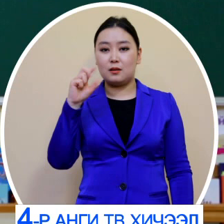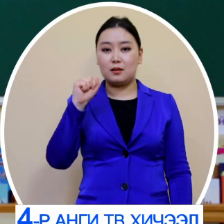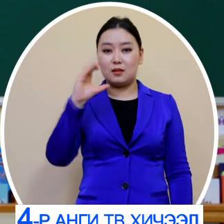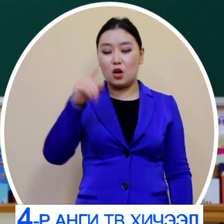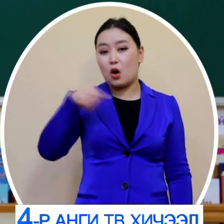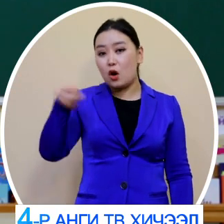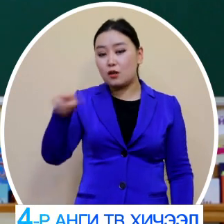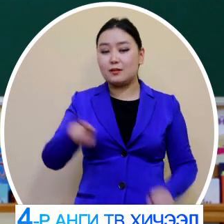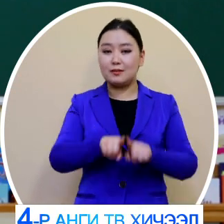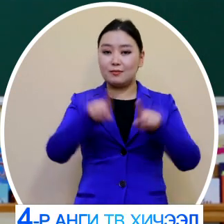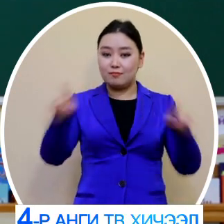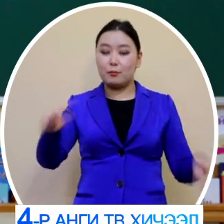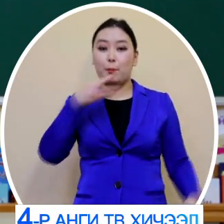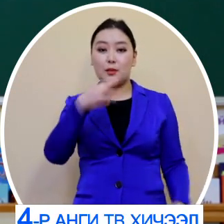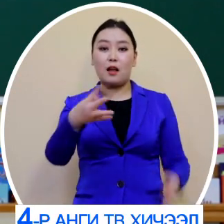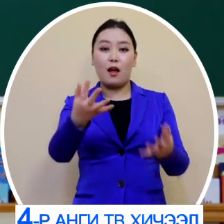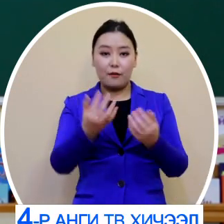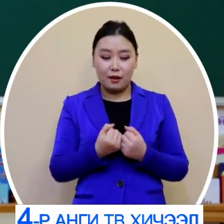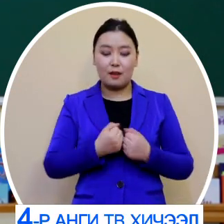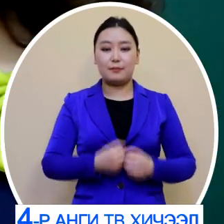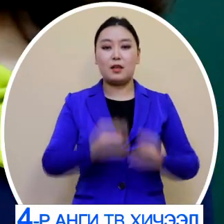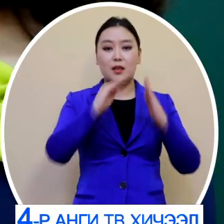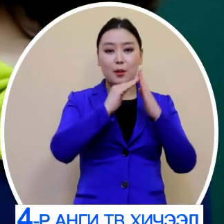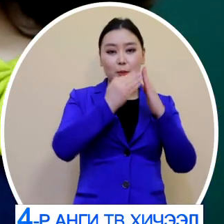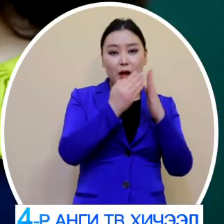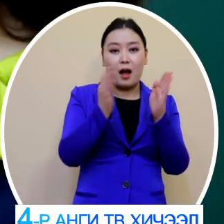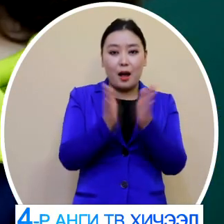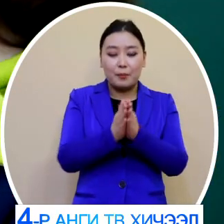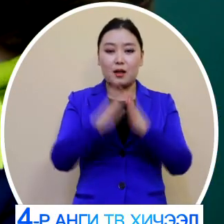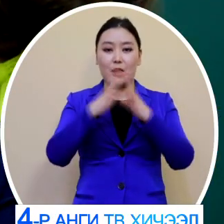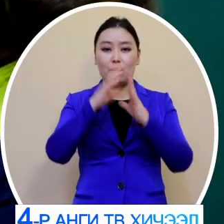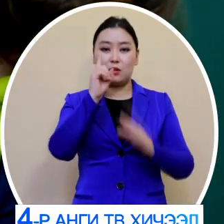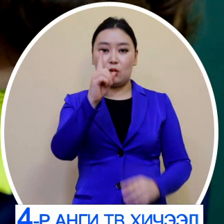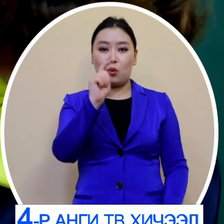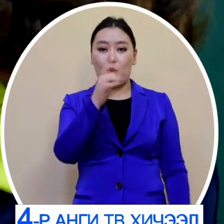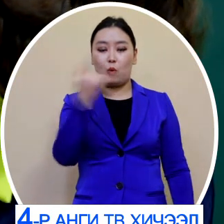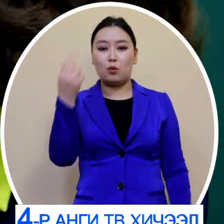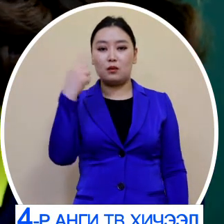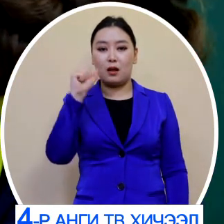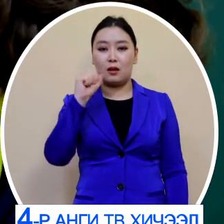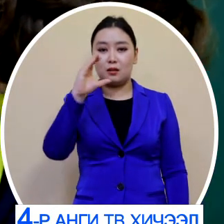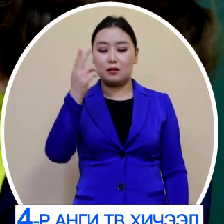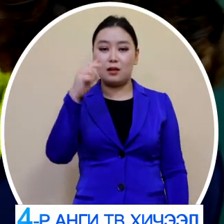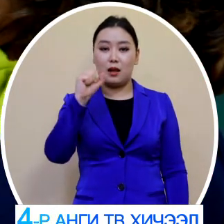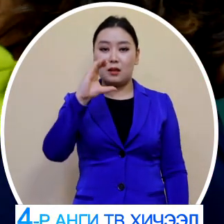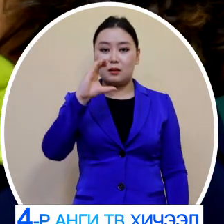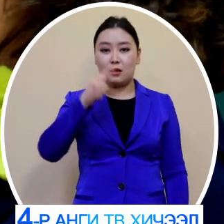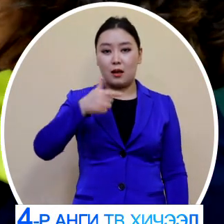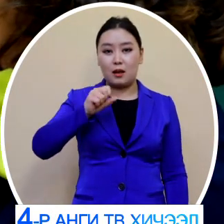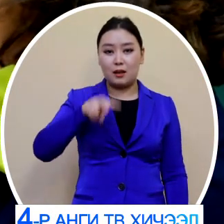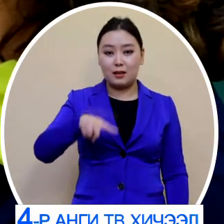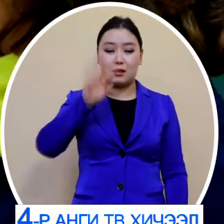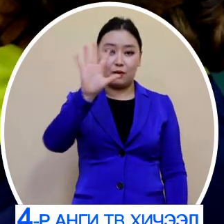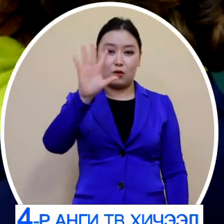6 дугаар хуудаснаас 11-р хуудасны хооронд дэлгэрэнгүй мэдээллийг аваарай. Гэртээ гэрийнхэнтэйгээ хамтраад 11-р хуудас дасгал